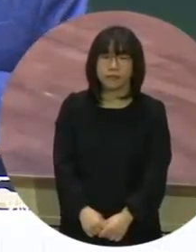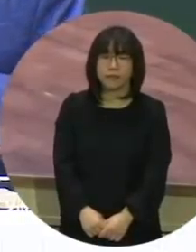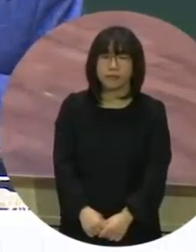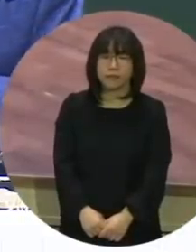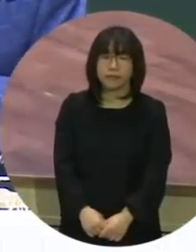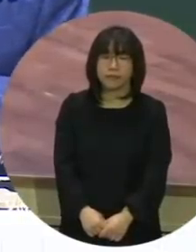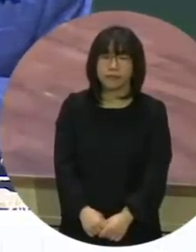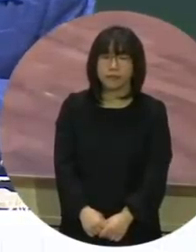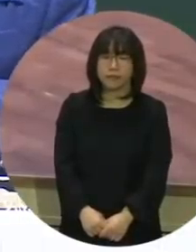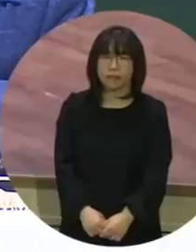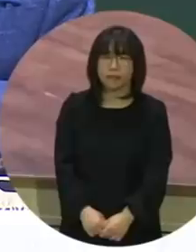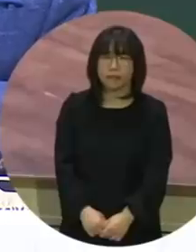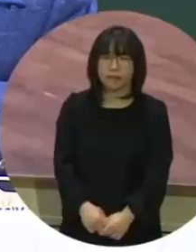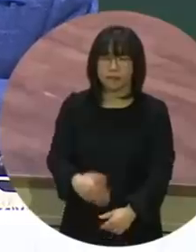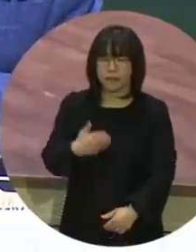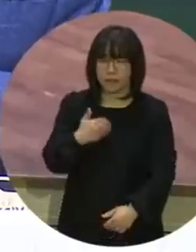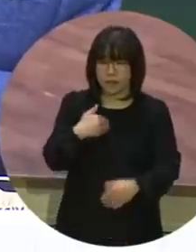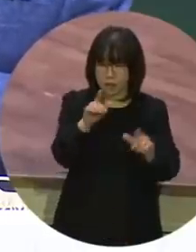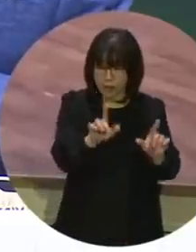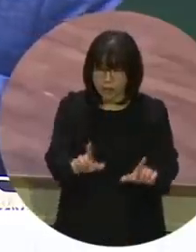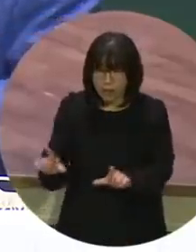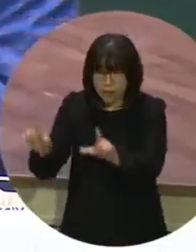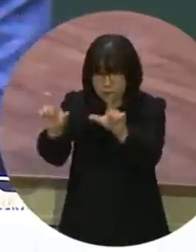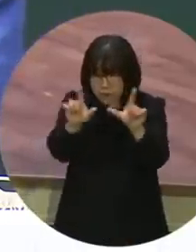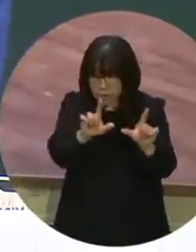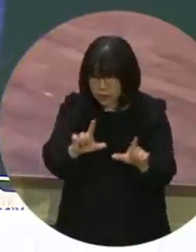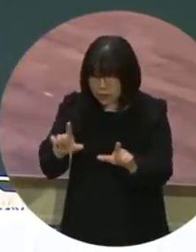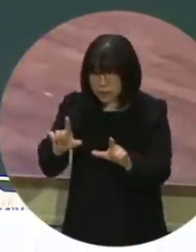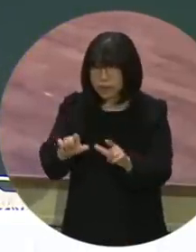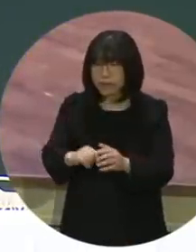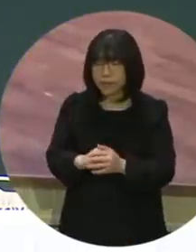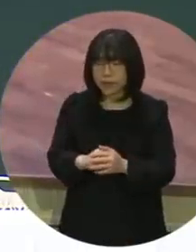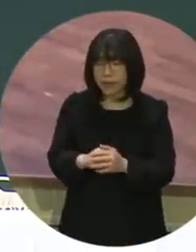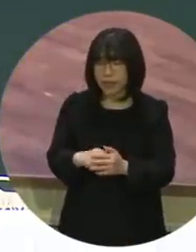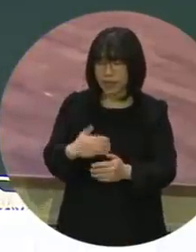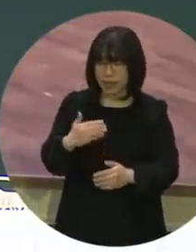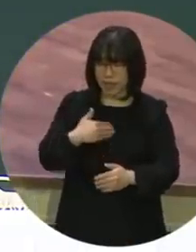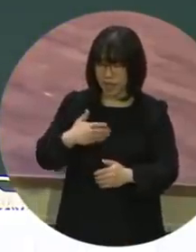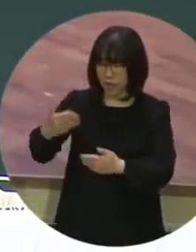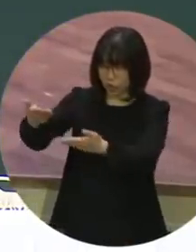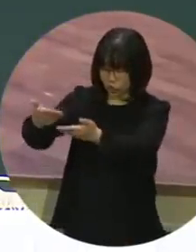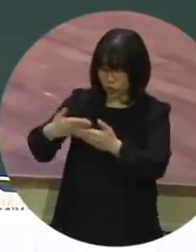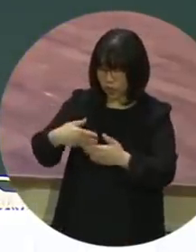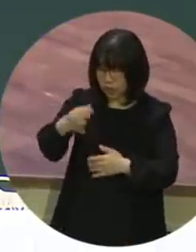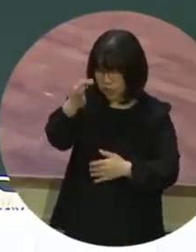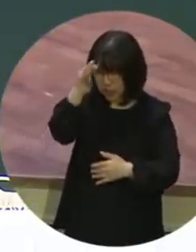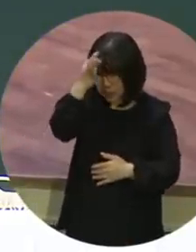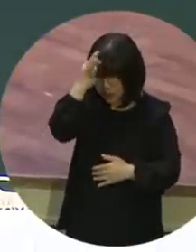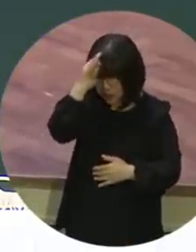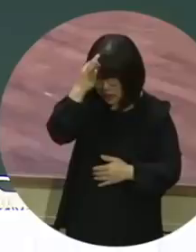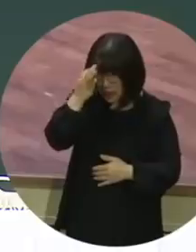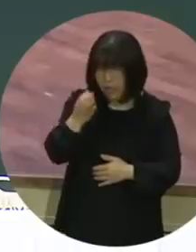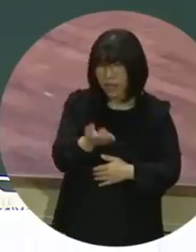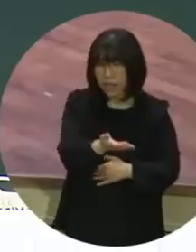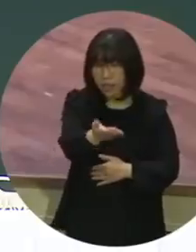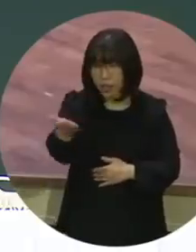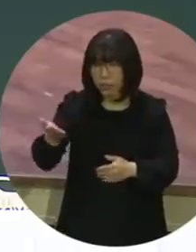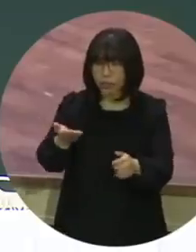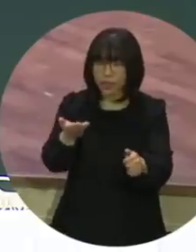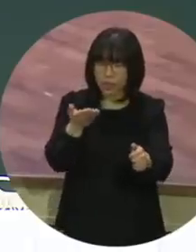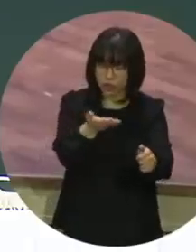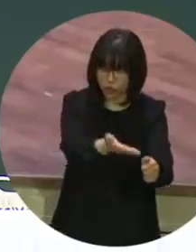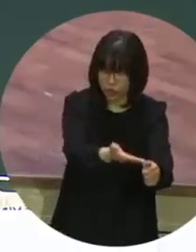이거 돼야 돼요. 그래서 내 삶의 이 모든 기능, 하나님 내게 주신 탤런트, 어떤 기능,